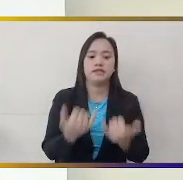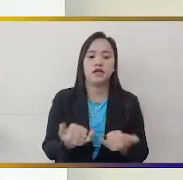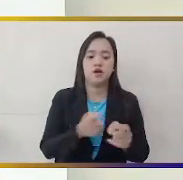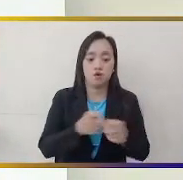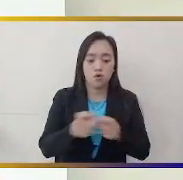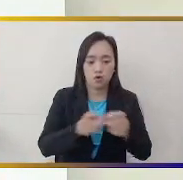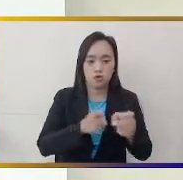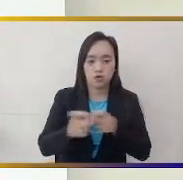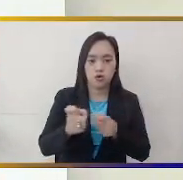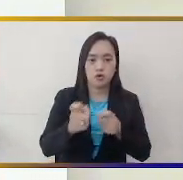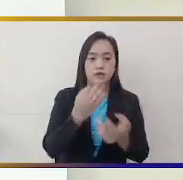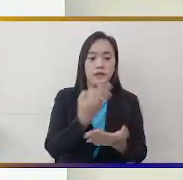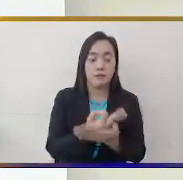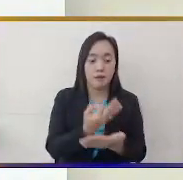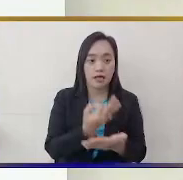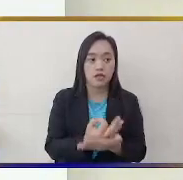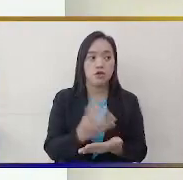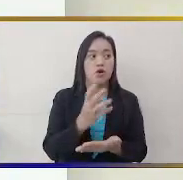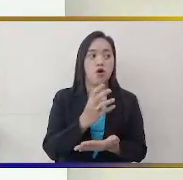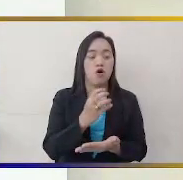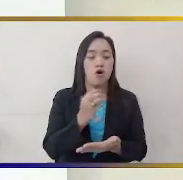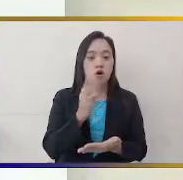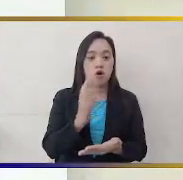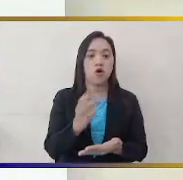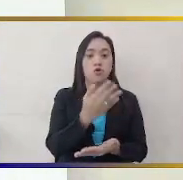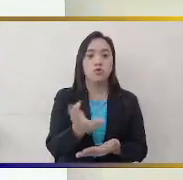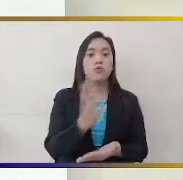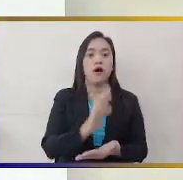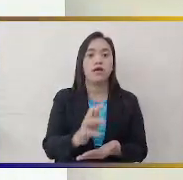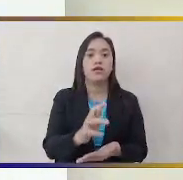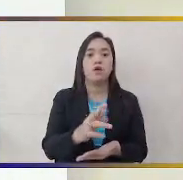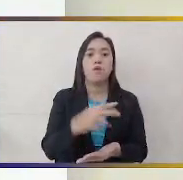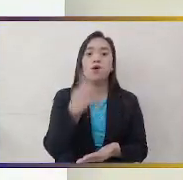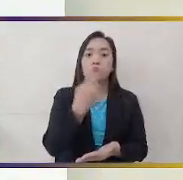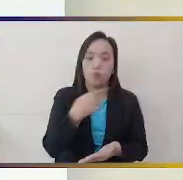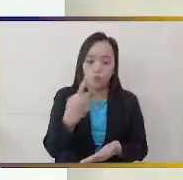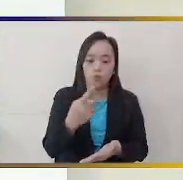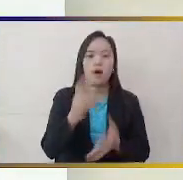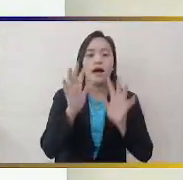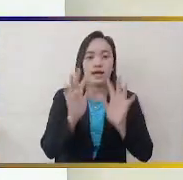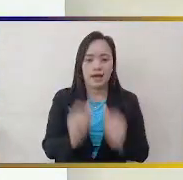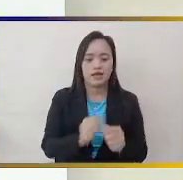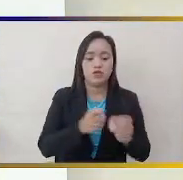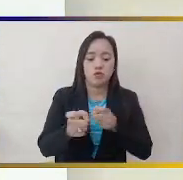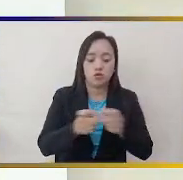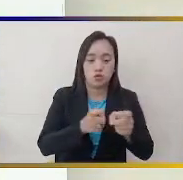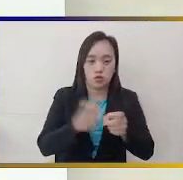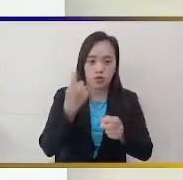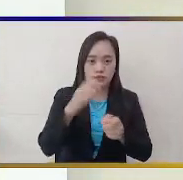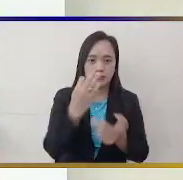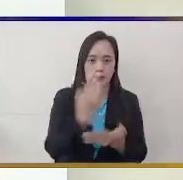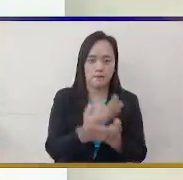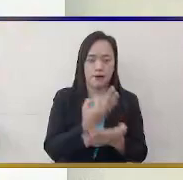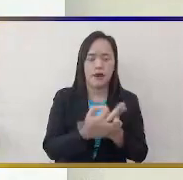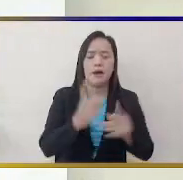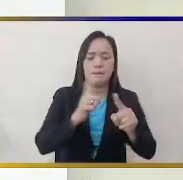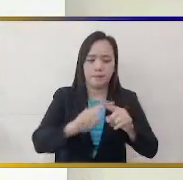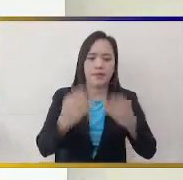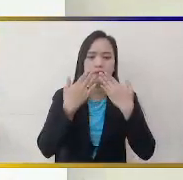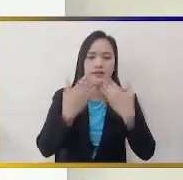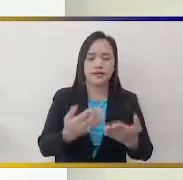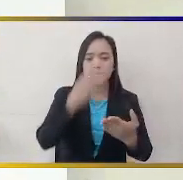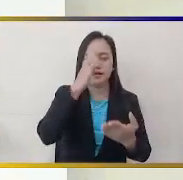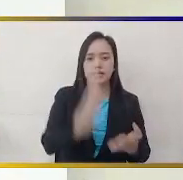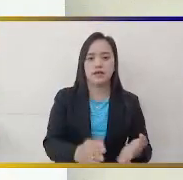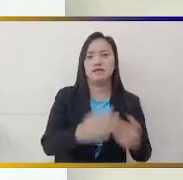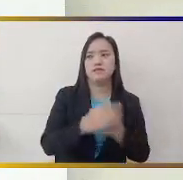kokontrolin tayo ng pera at ah Alam niyo po mga kapatid ah Salamat sa panginoon na